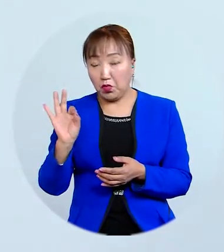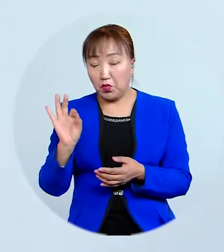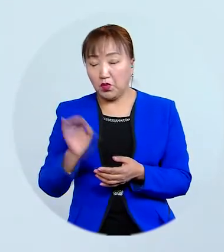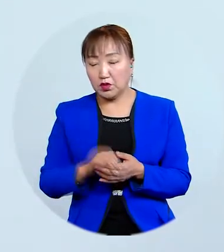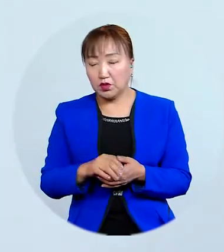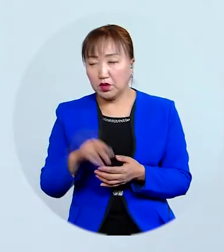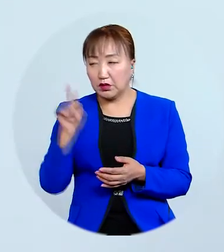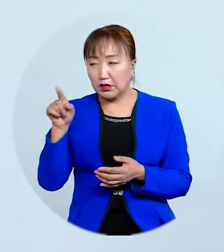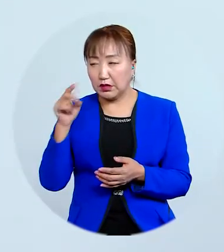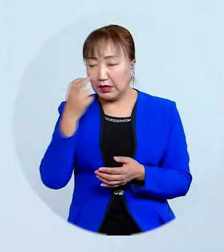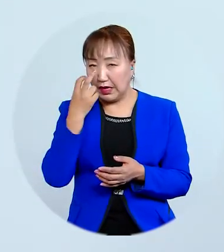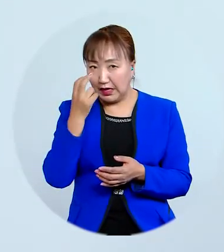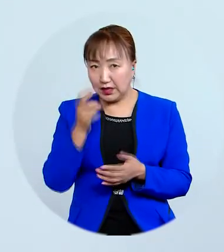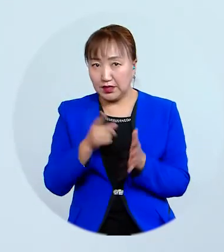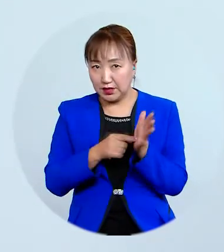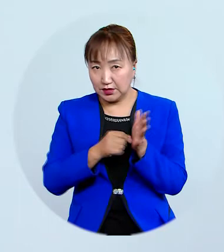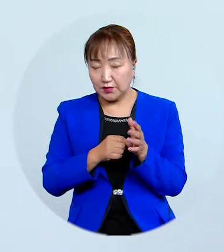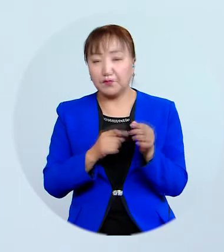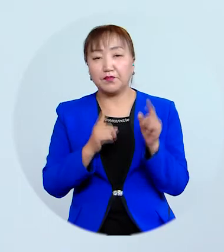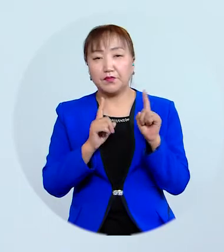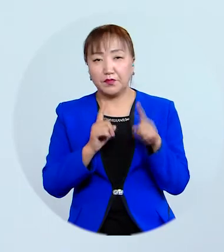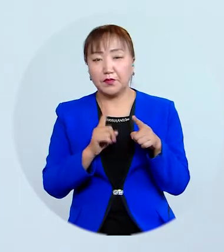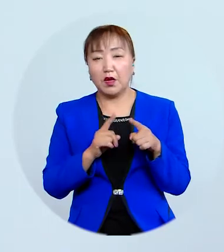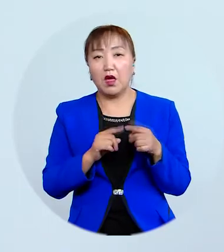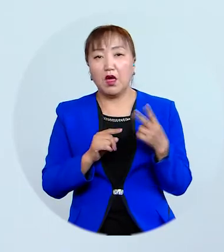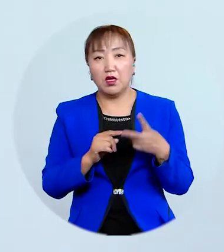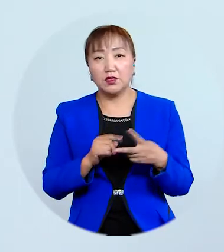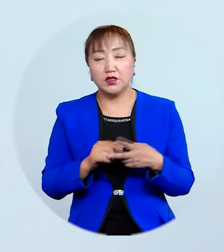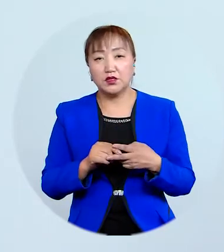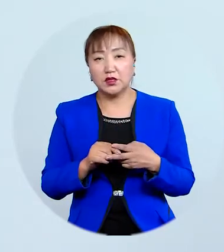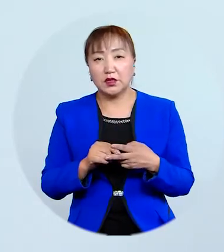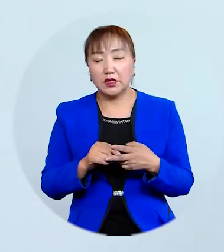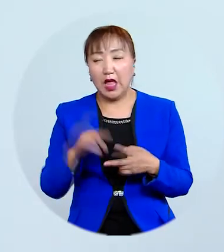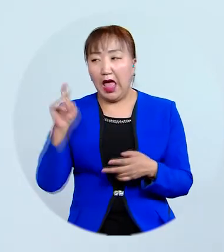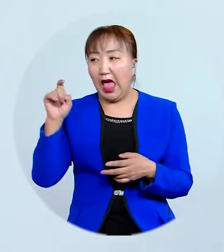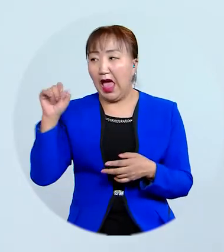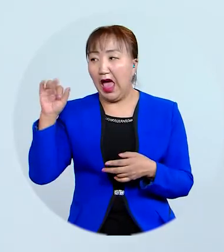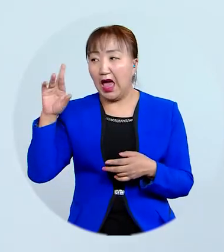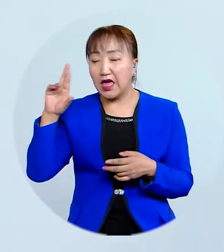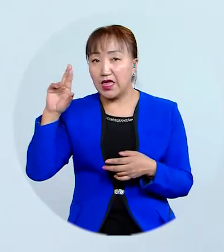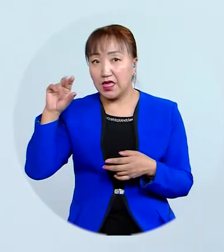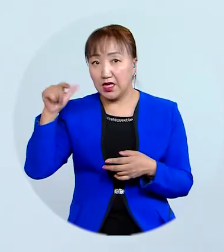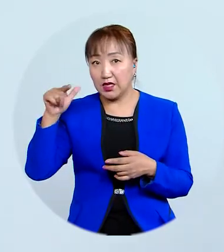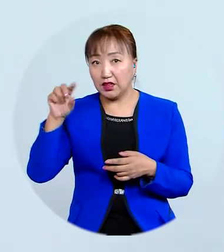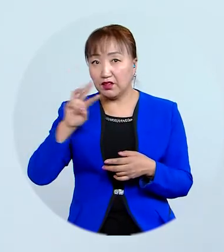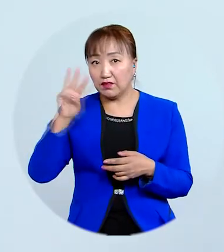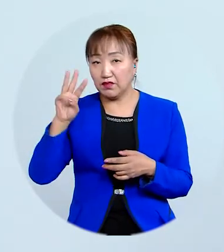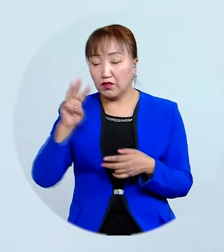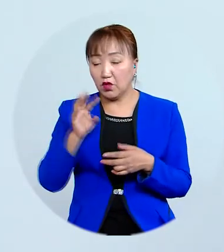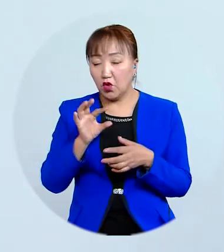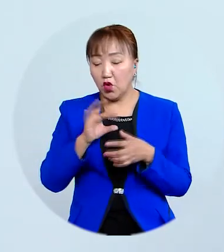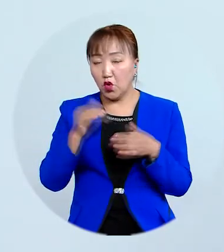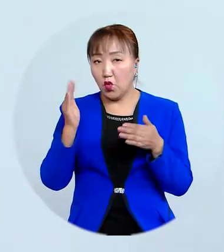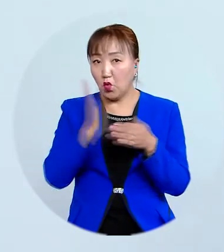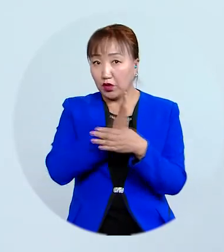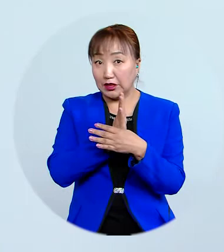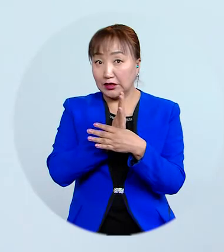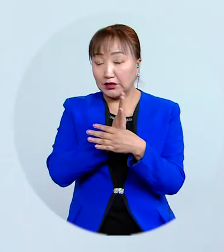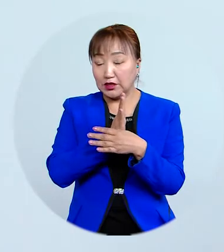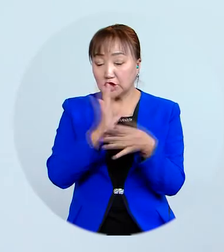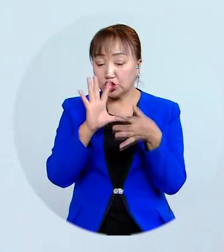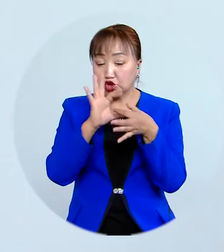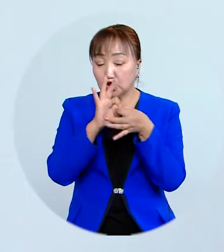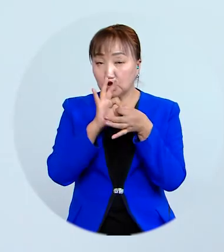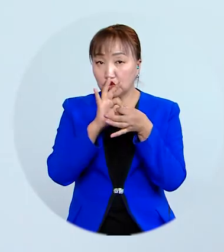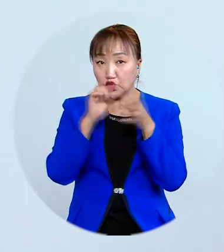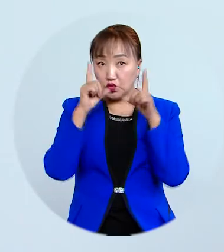найдвартай шүү гэдгийг бол харуулж байгаа. За мөн таны хаягны урдталт бас цоожны зураг байж байгаа. Тэгэхээр цоожны зураг байна уу үгүй бас